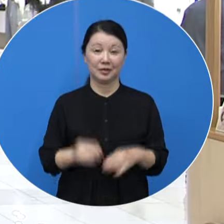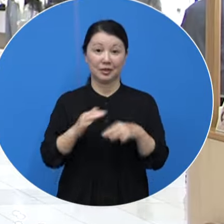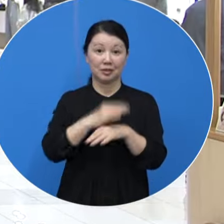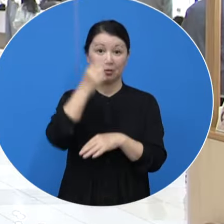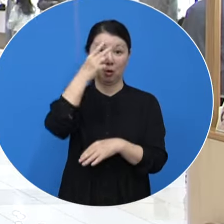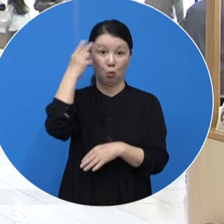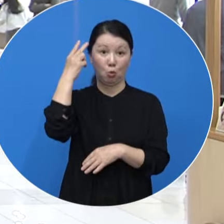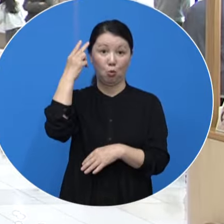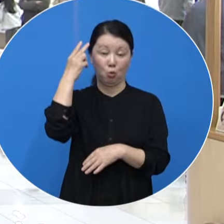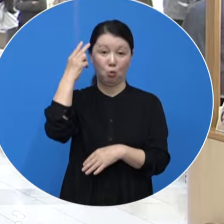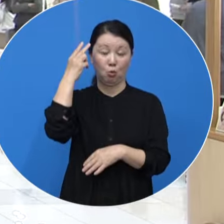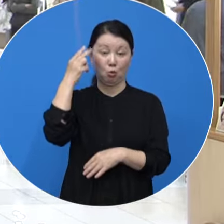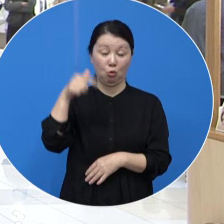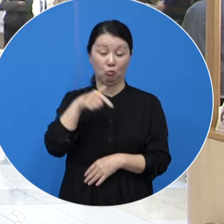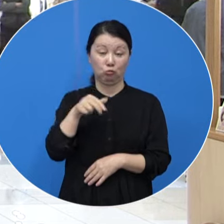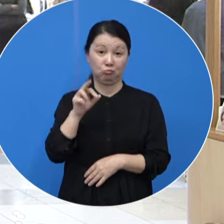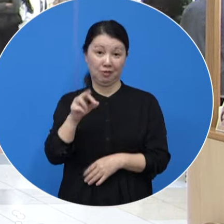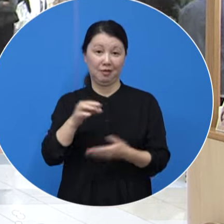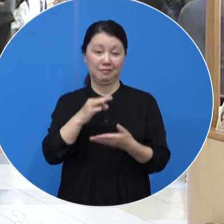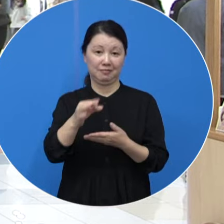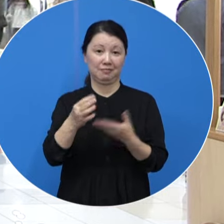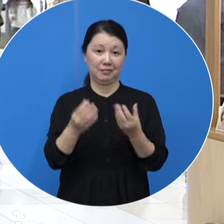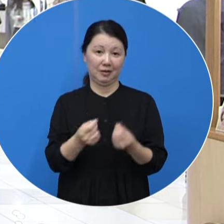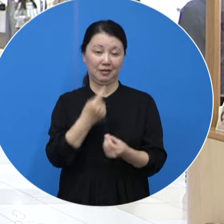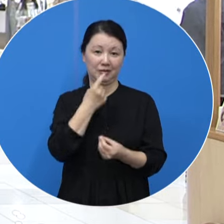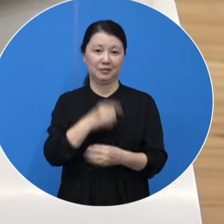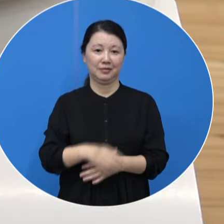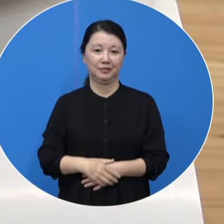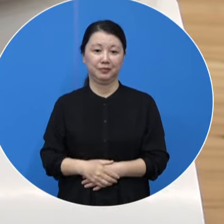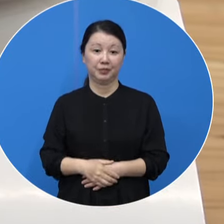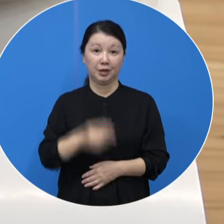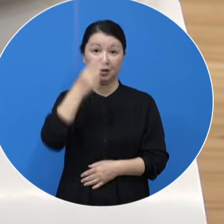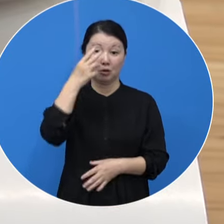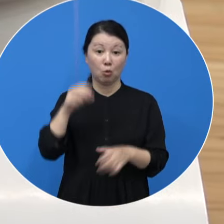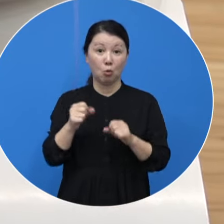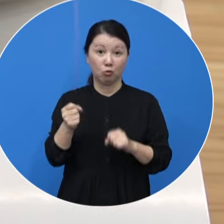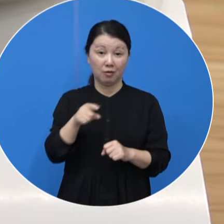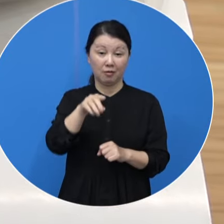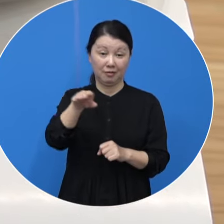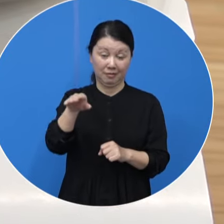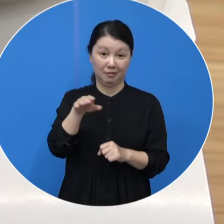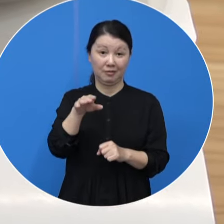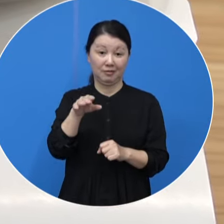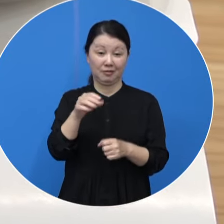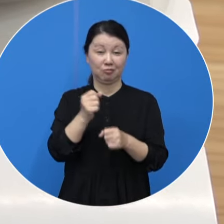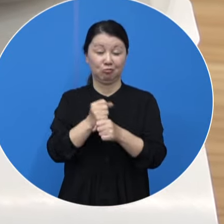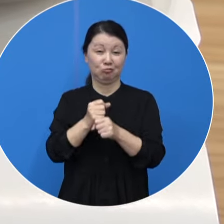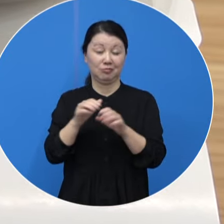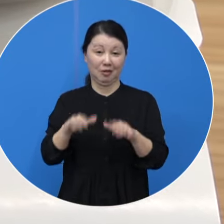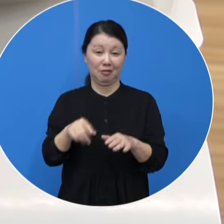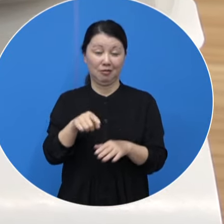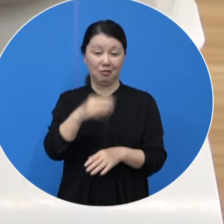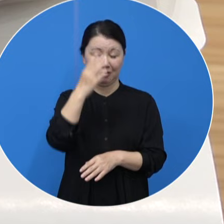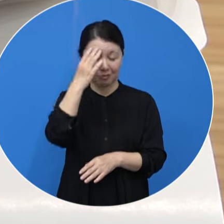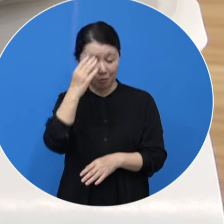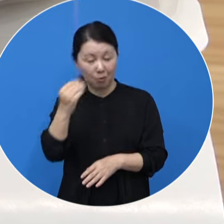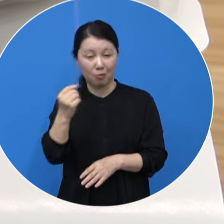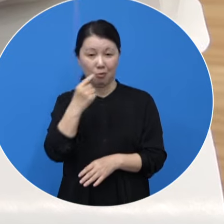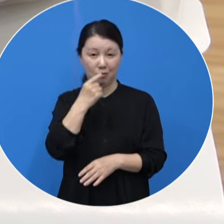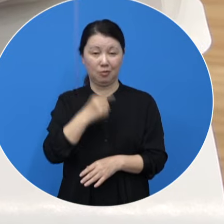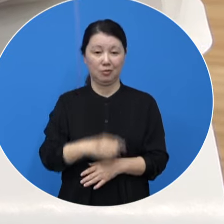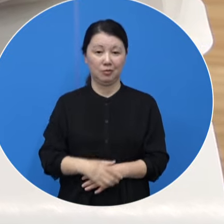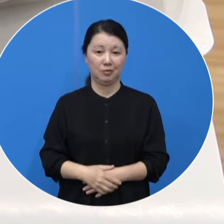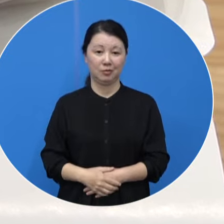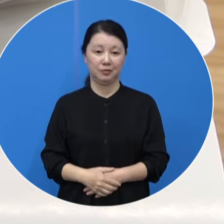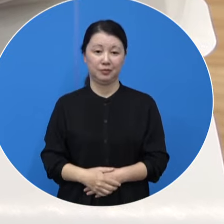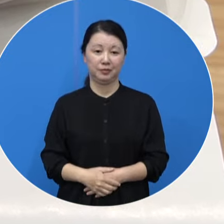霧島高校の、ブッセを買いました。高校生が、作ったっていうのにもちょっと